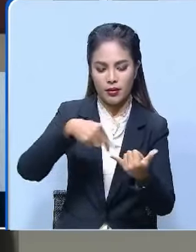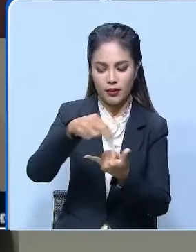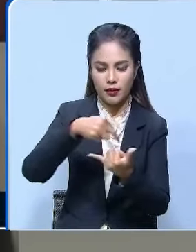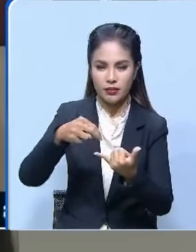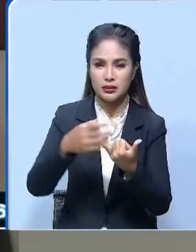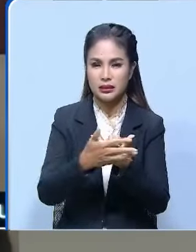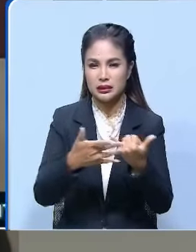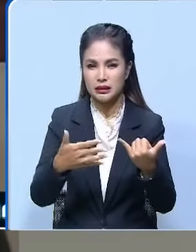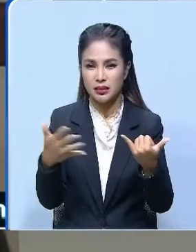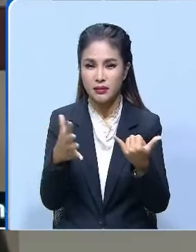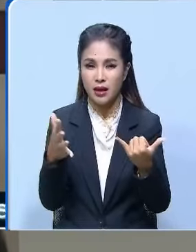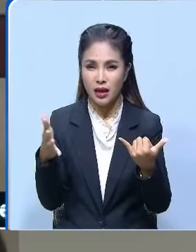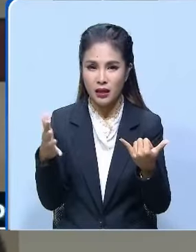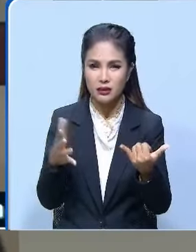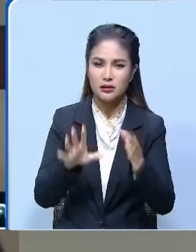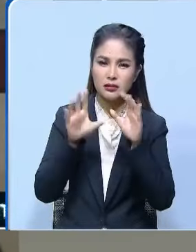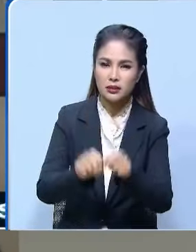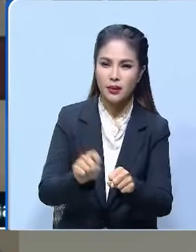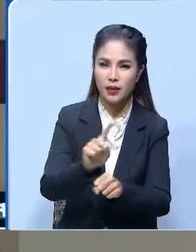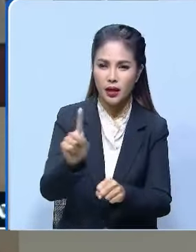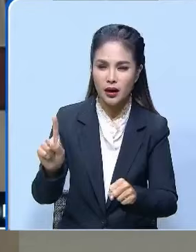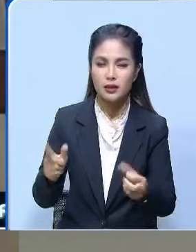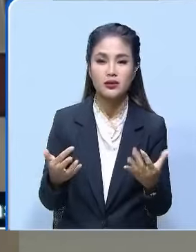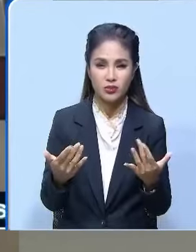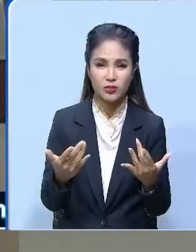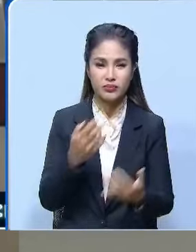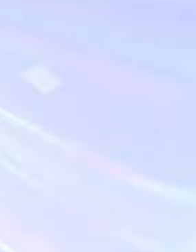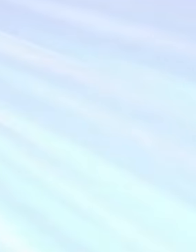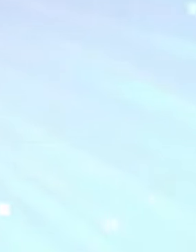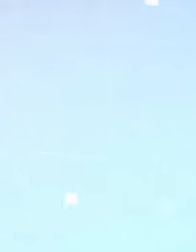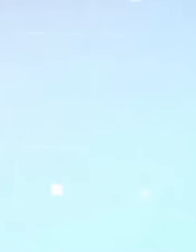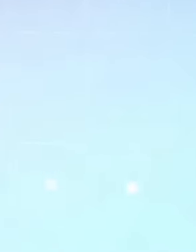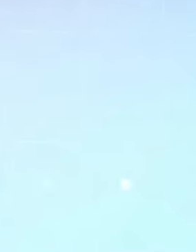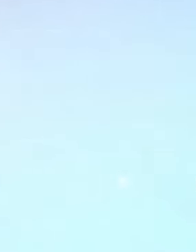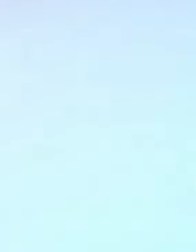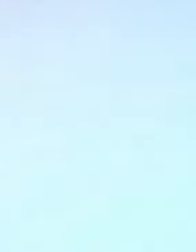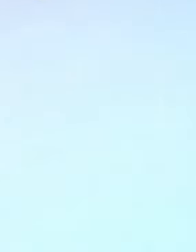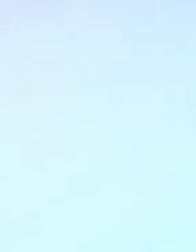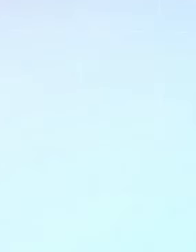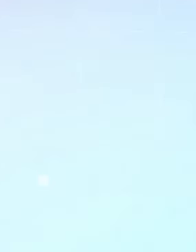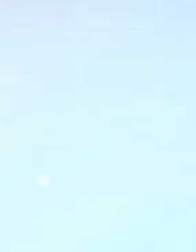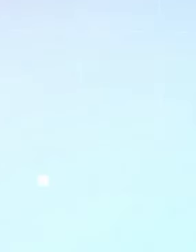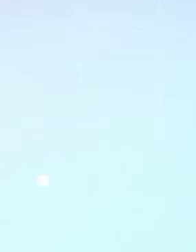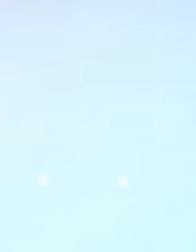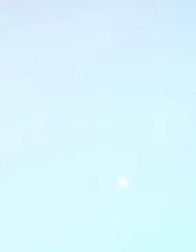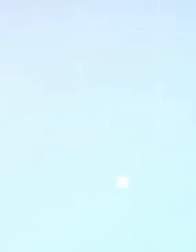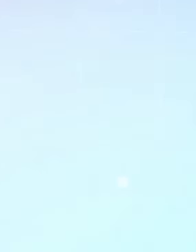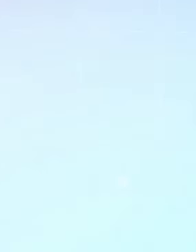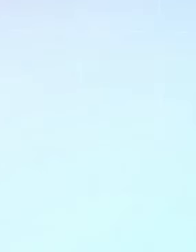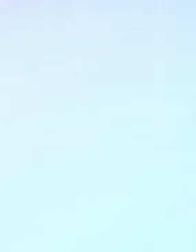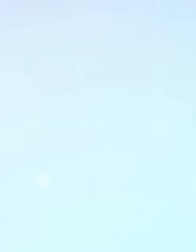ค่อยมาว่ากันว่าจะพิจารณาดำเนินคดีตามกฎหมายอย่างไรดีนะเออนะคะ HD Tเพื่อ